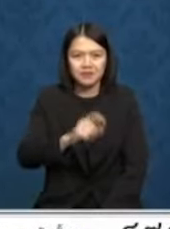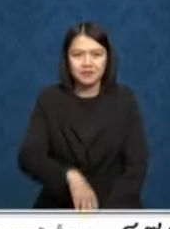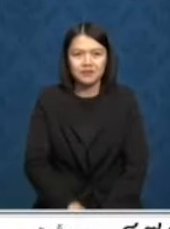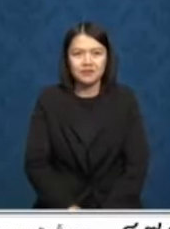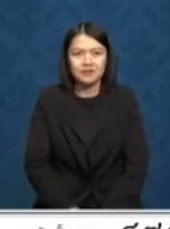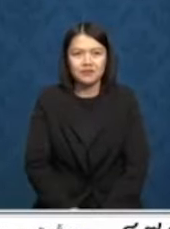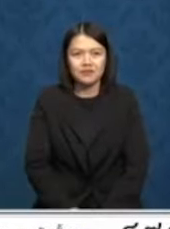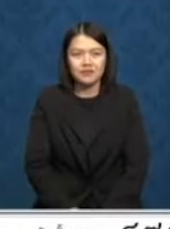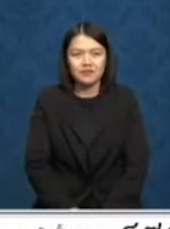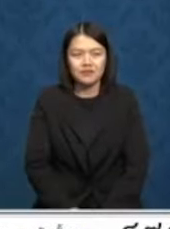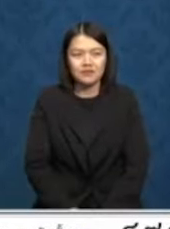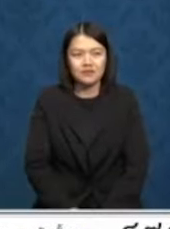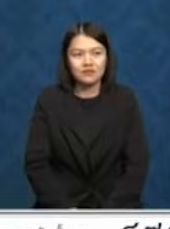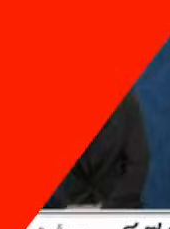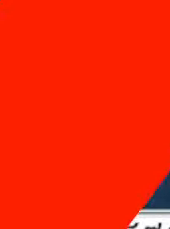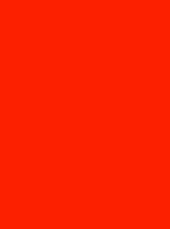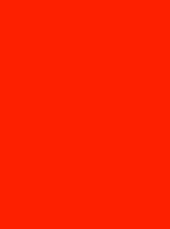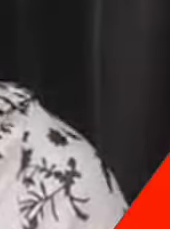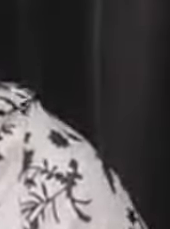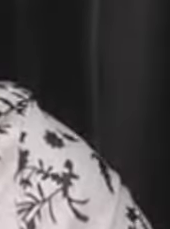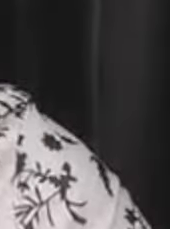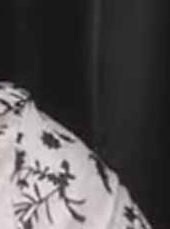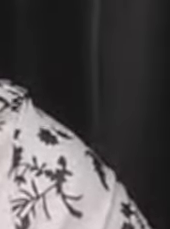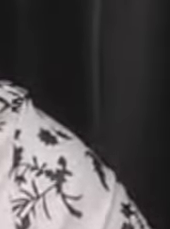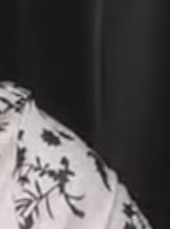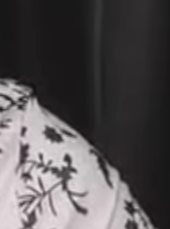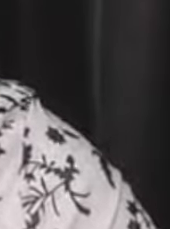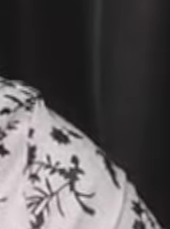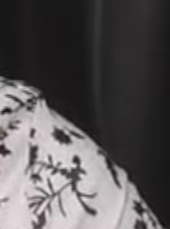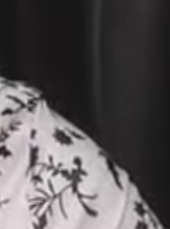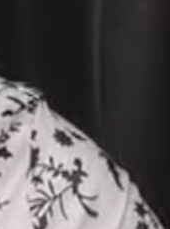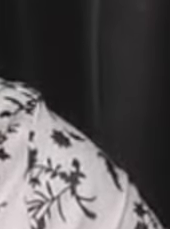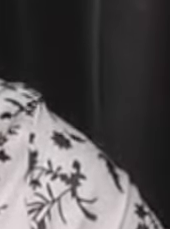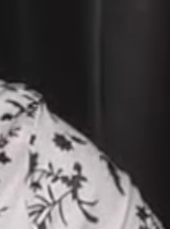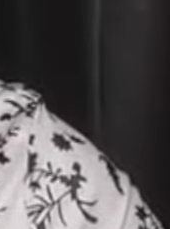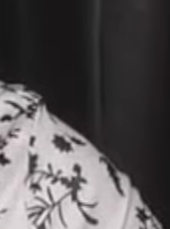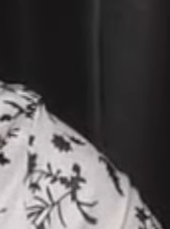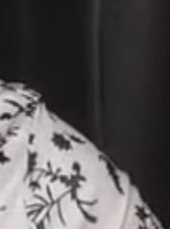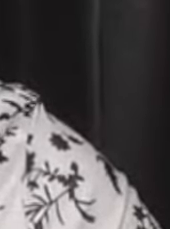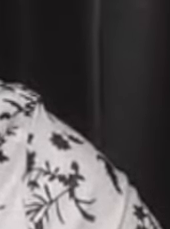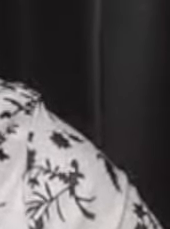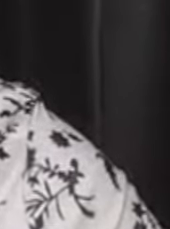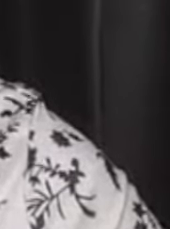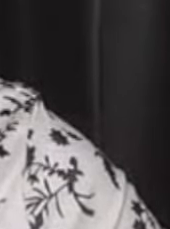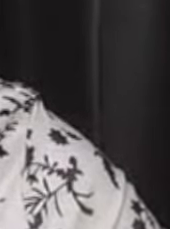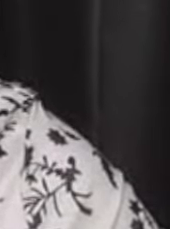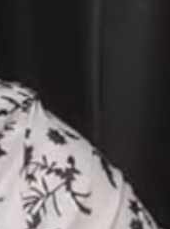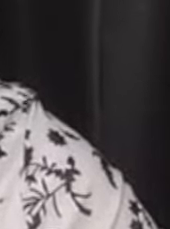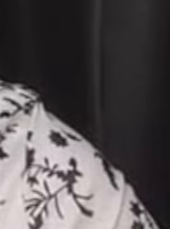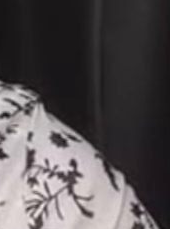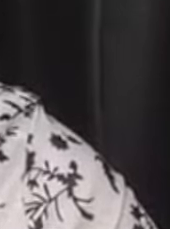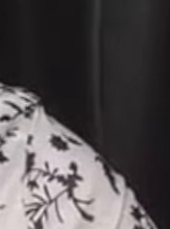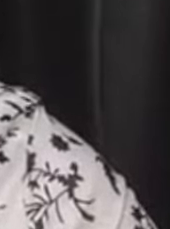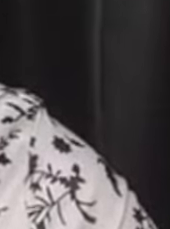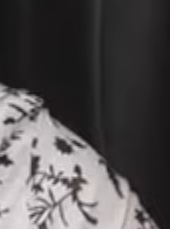ท่านปอดแหกหรือเปล่านะคะ กลายเป็นประเด็นเก็บตกจากการอภิปรายร่างรายจ่ายงบประมาณประจ